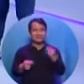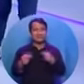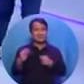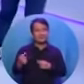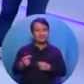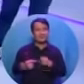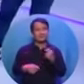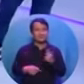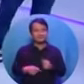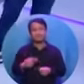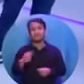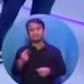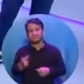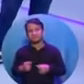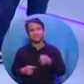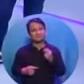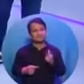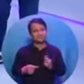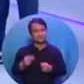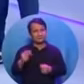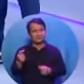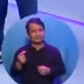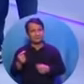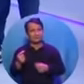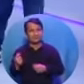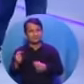Tayo'y maging yan!